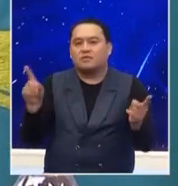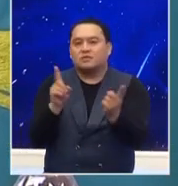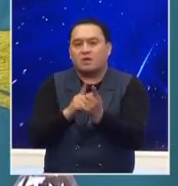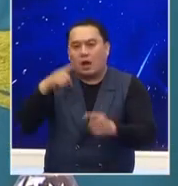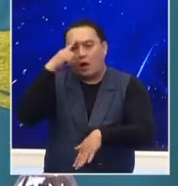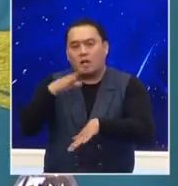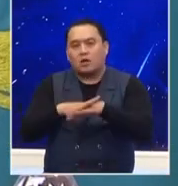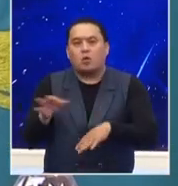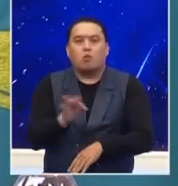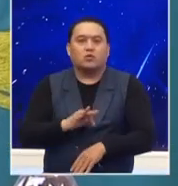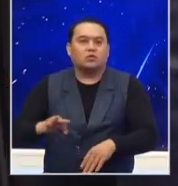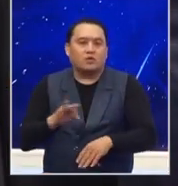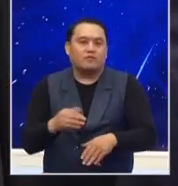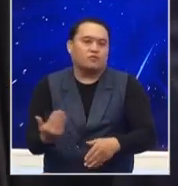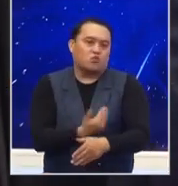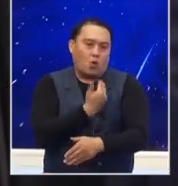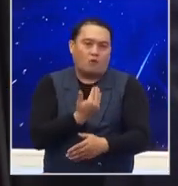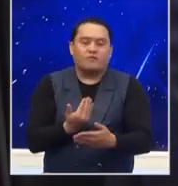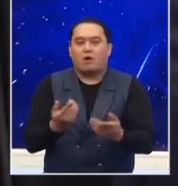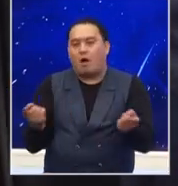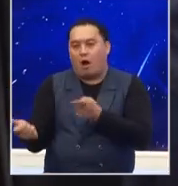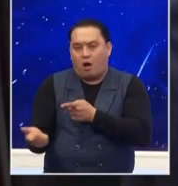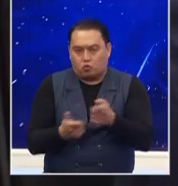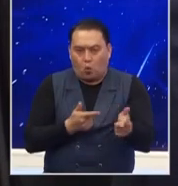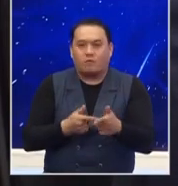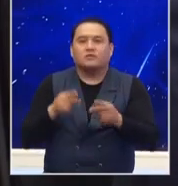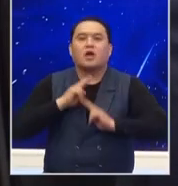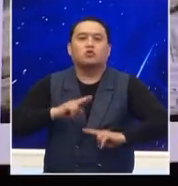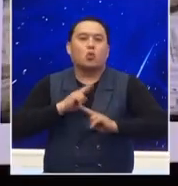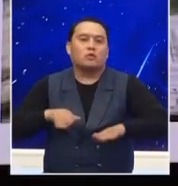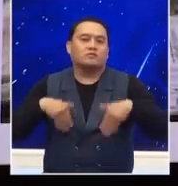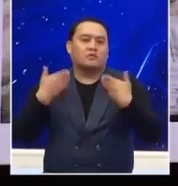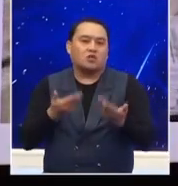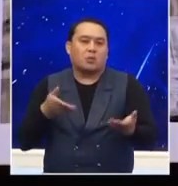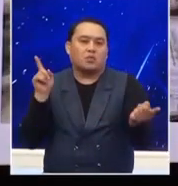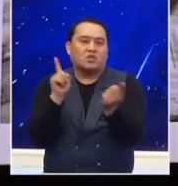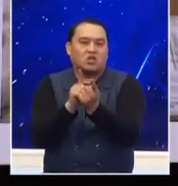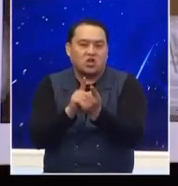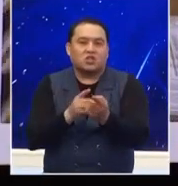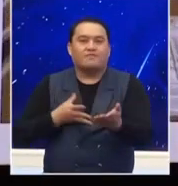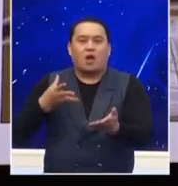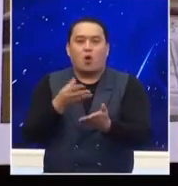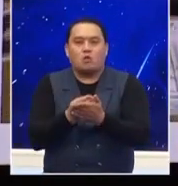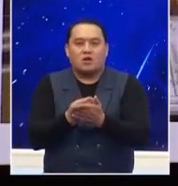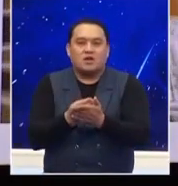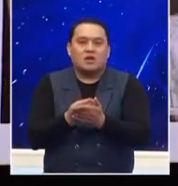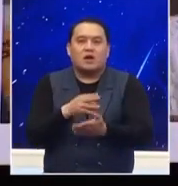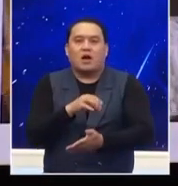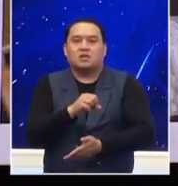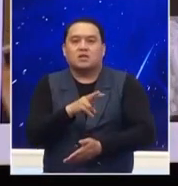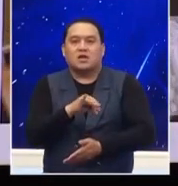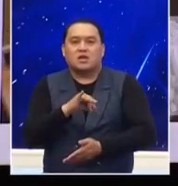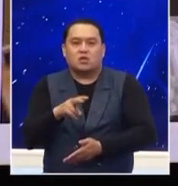глава Алматинской области изъявил готовность к сотрудничеству и сделал встречное предложение по инвестированию в